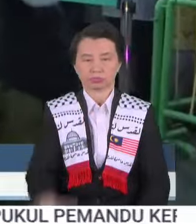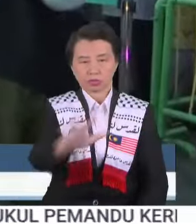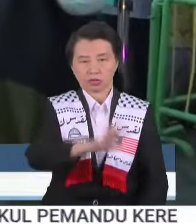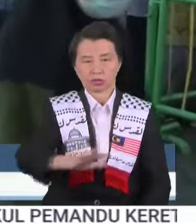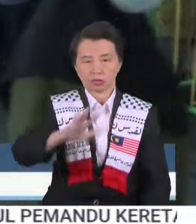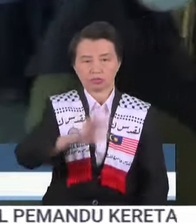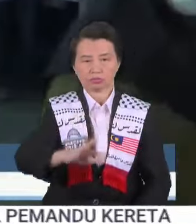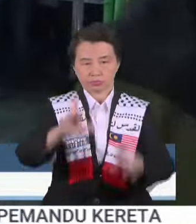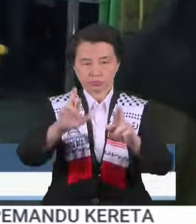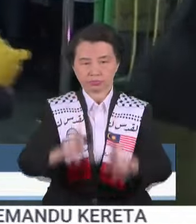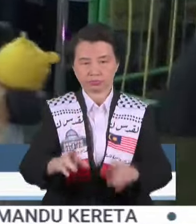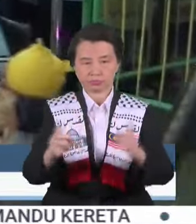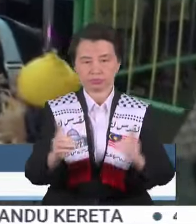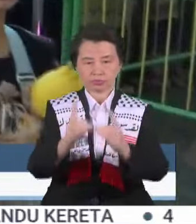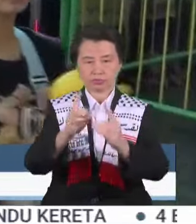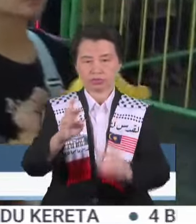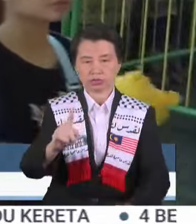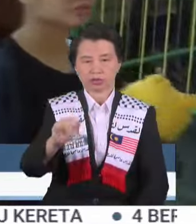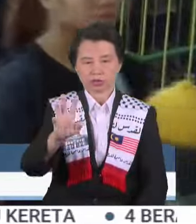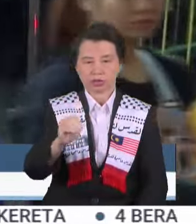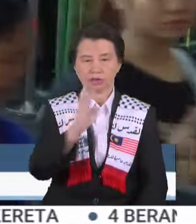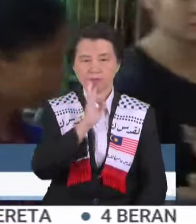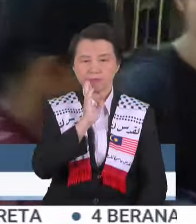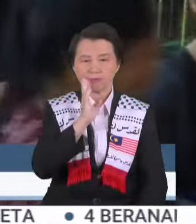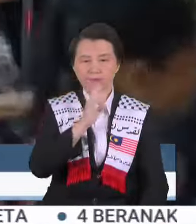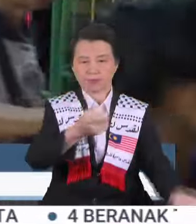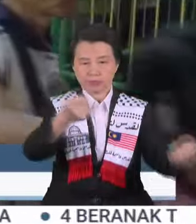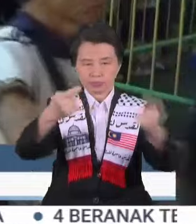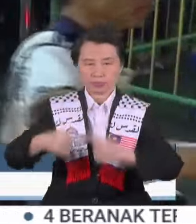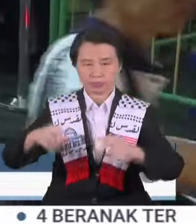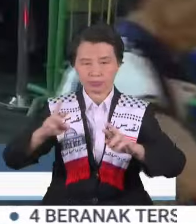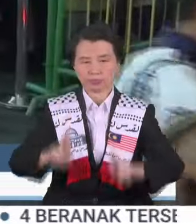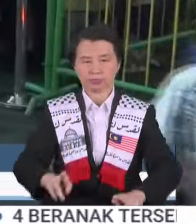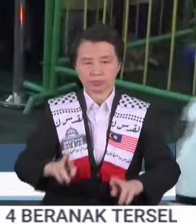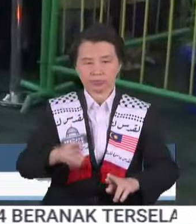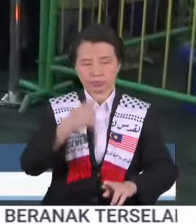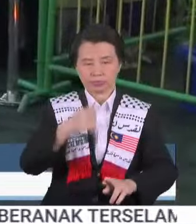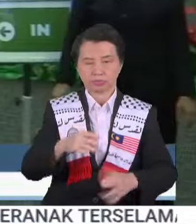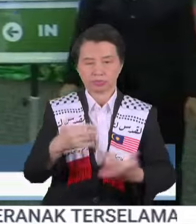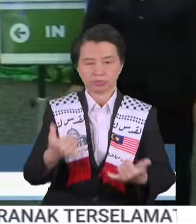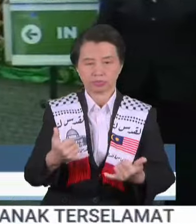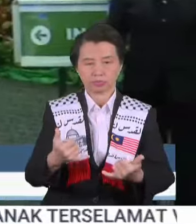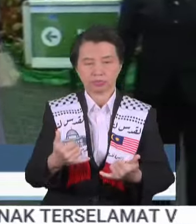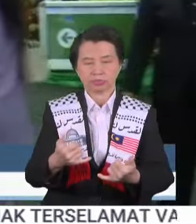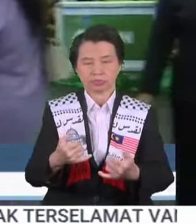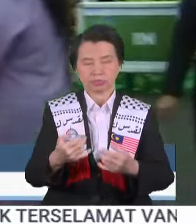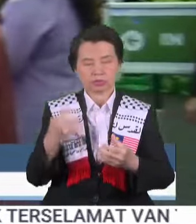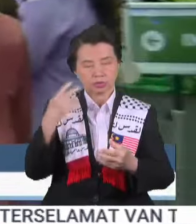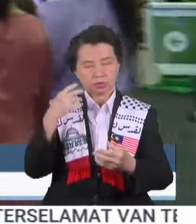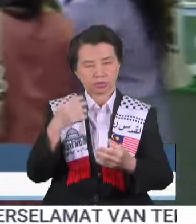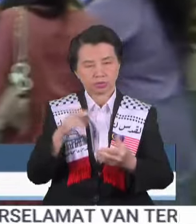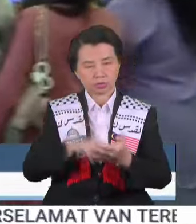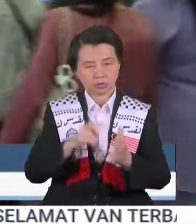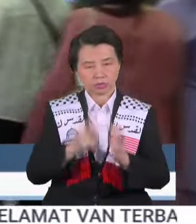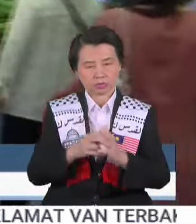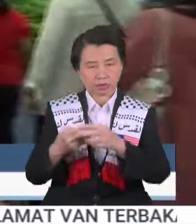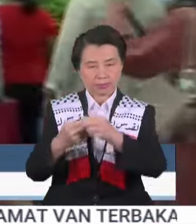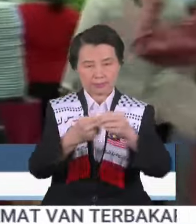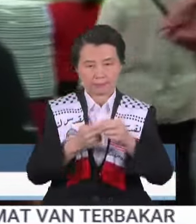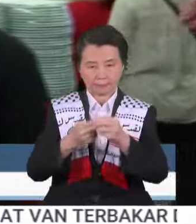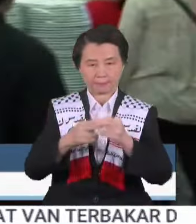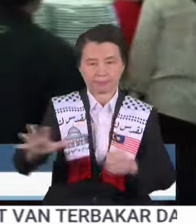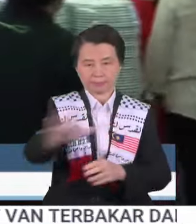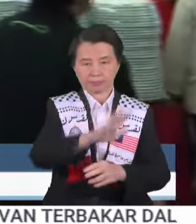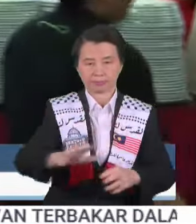Rata-rata pengunjung yang ditemui RTM menyatakan bahawa kehadiran rakyat pelbagai kaum menterjemahkan erti perpaduan yang amat unik dalam